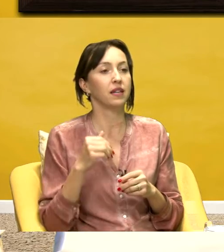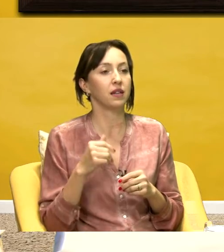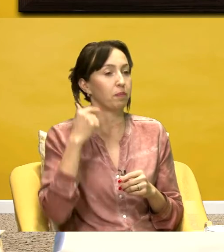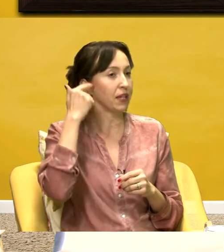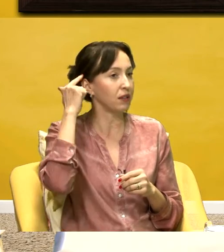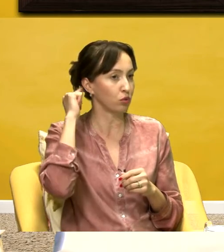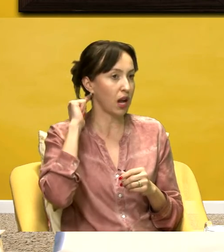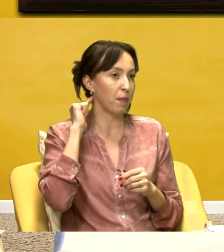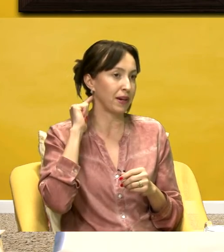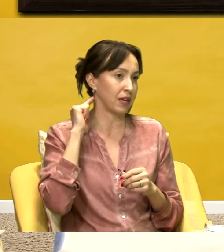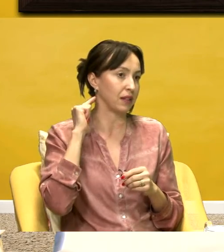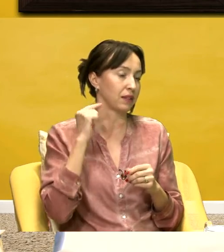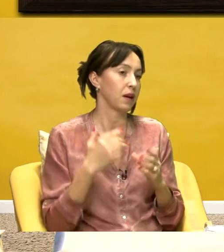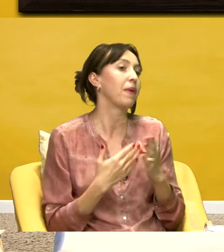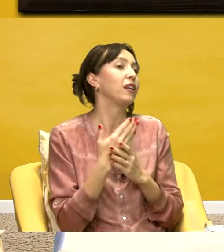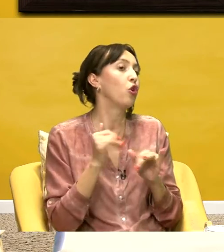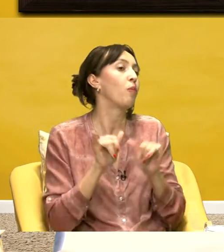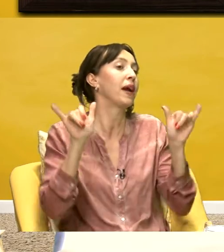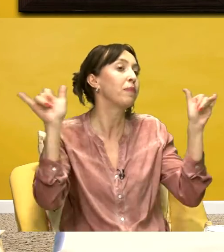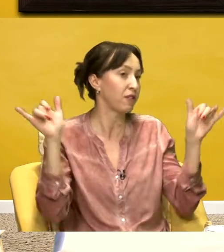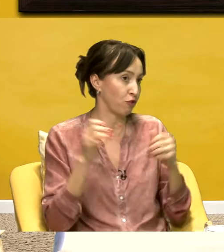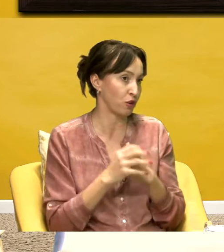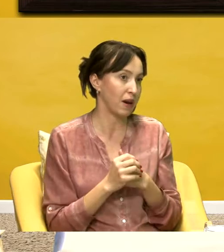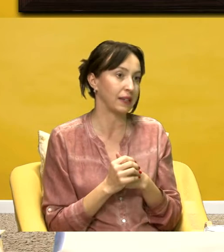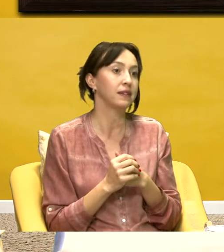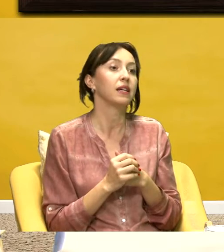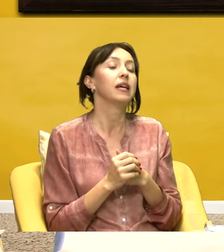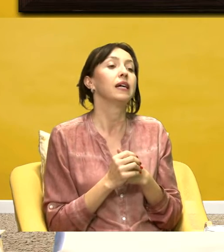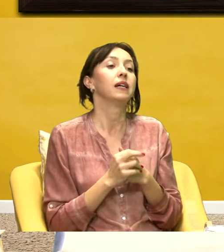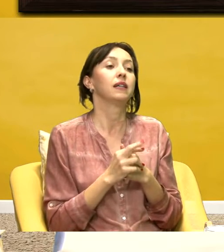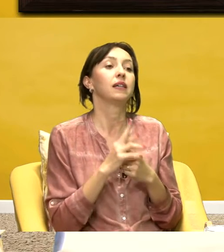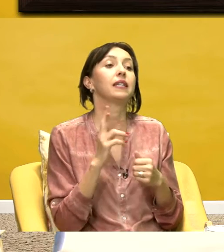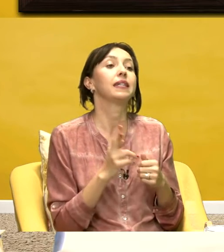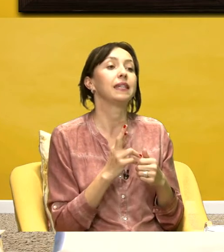a reușit printr-un aparat mai nou, mai performant,